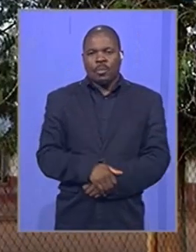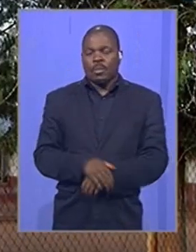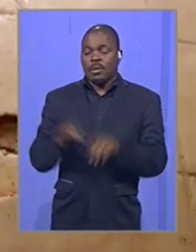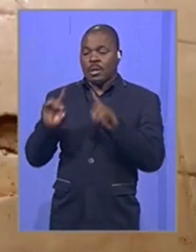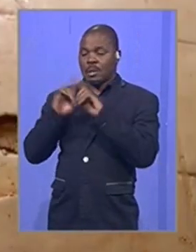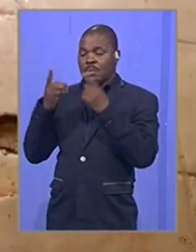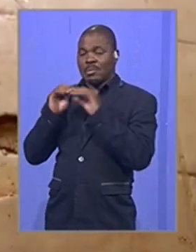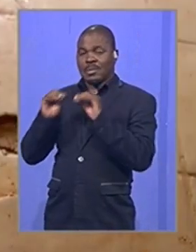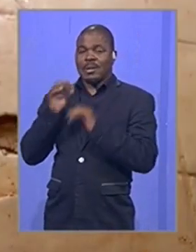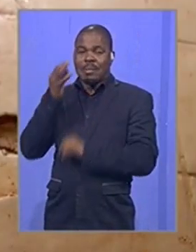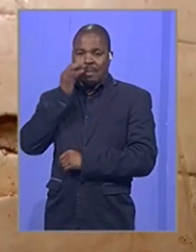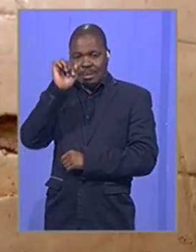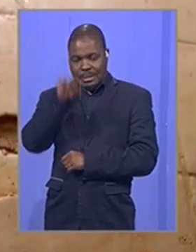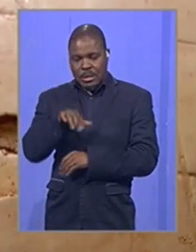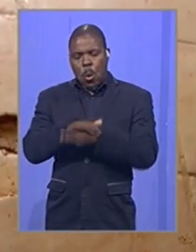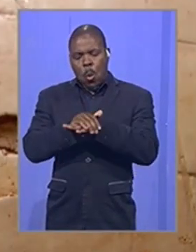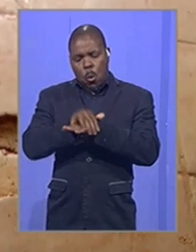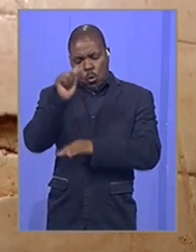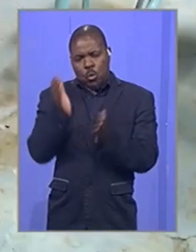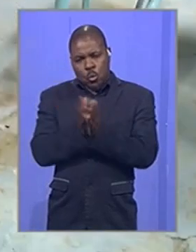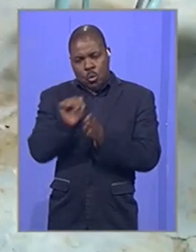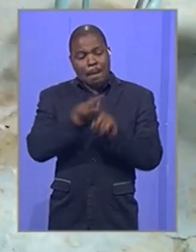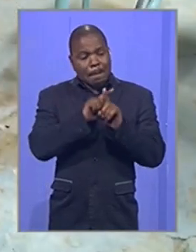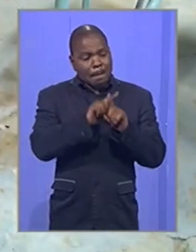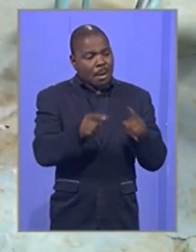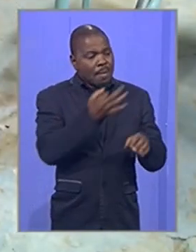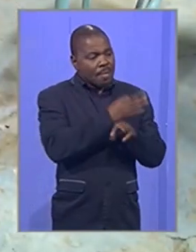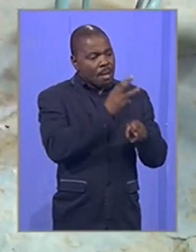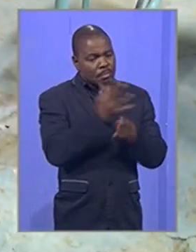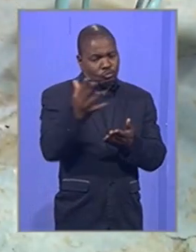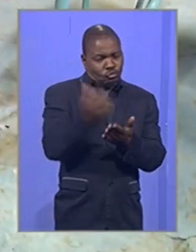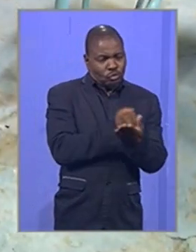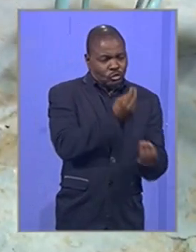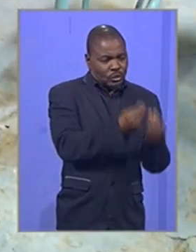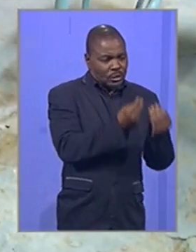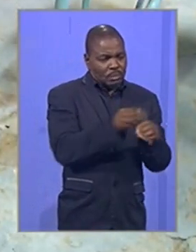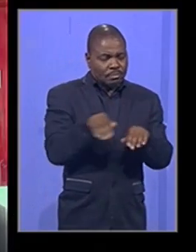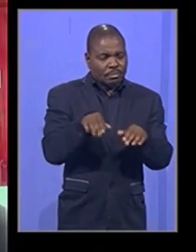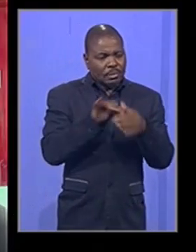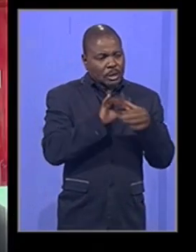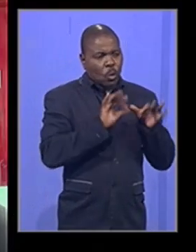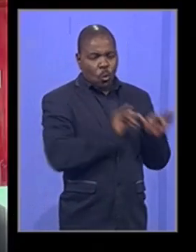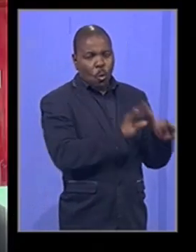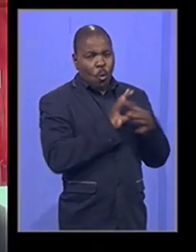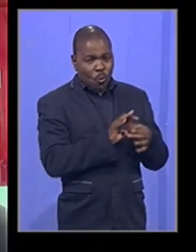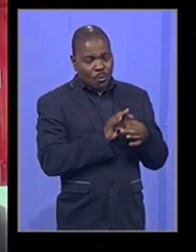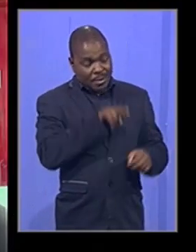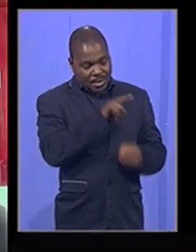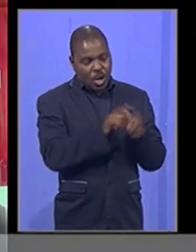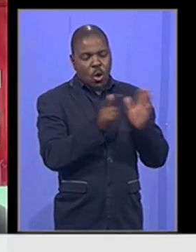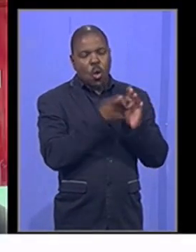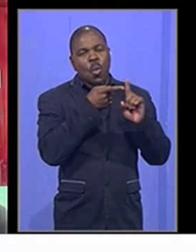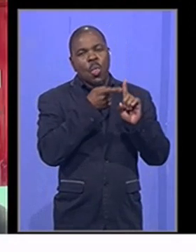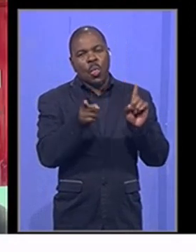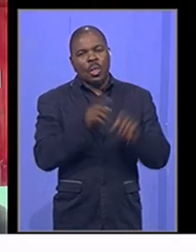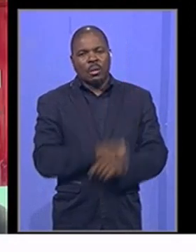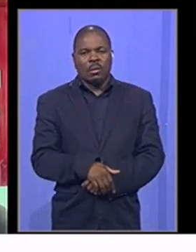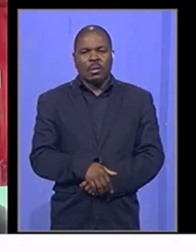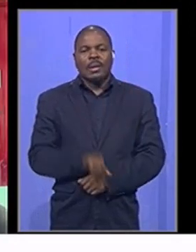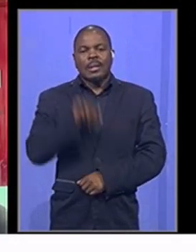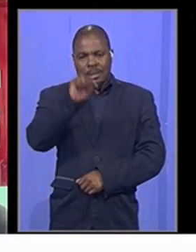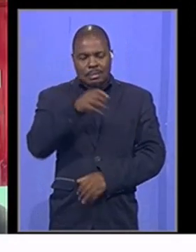re le fa sekolo se onetse ke tlolomolao gore batsadi ba ntshe bana mo sekolong. Re ka tlhagisa le gore re tsentse